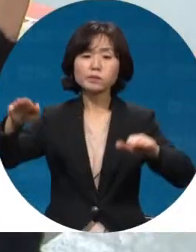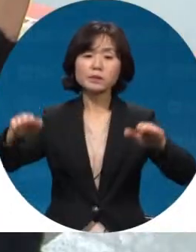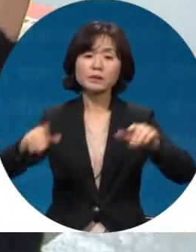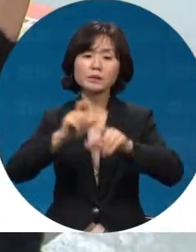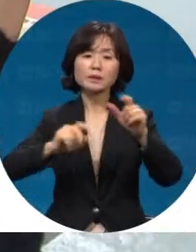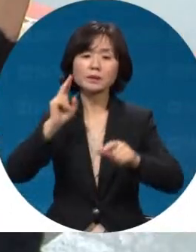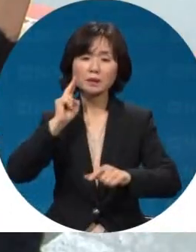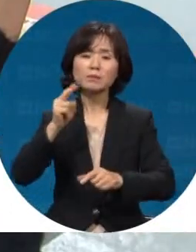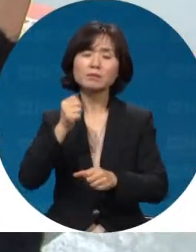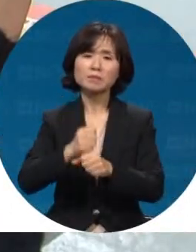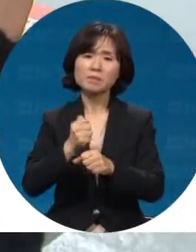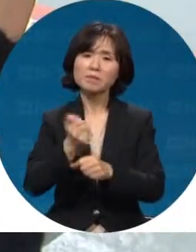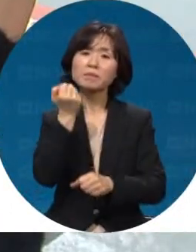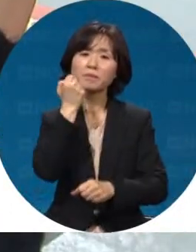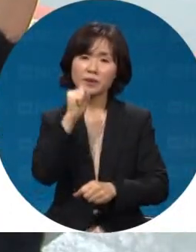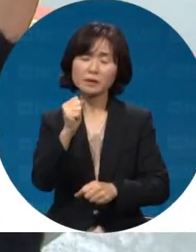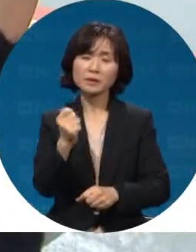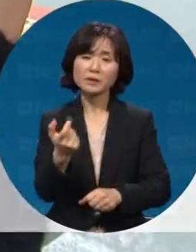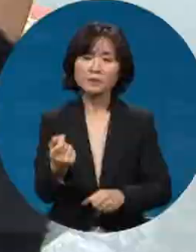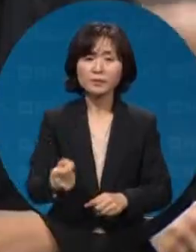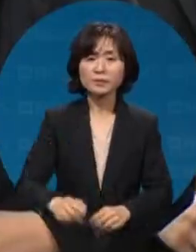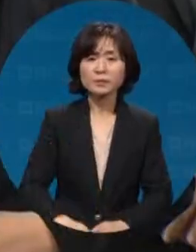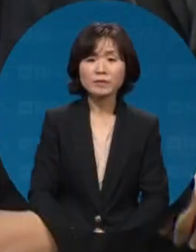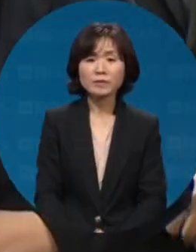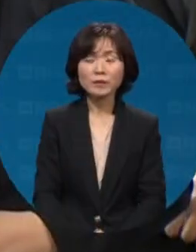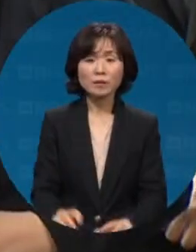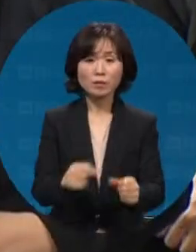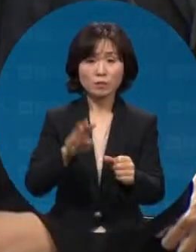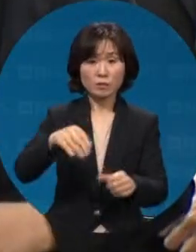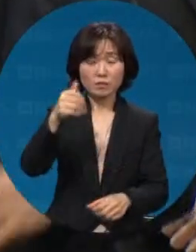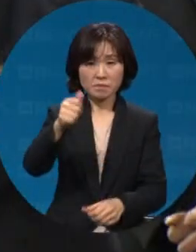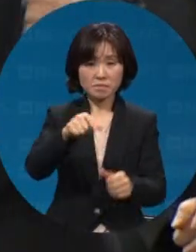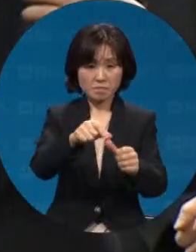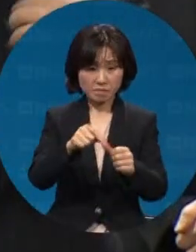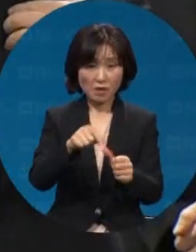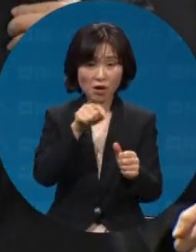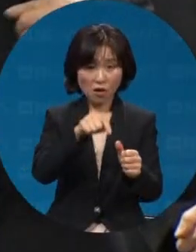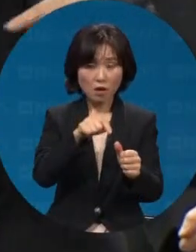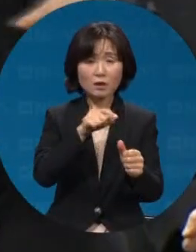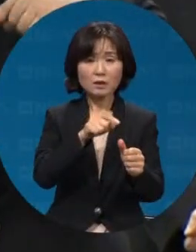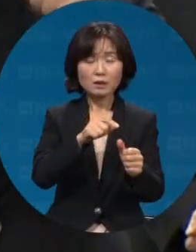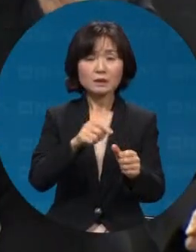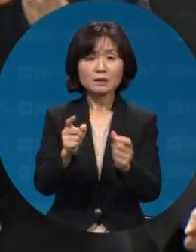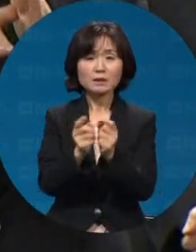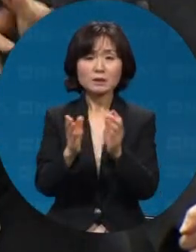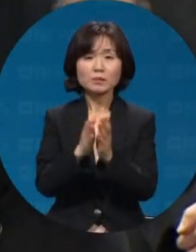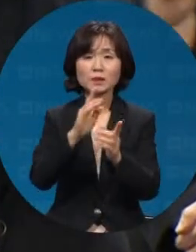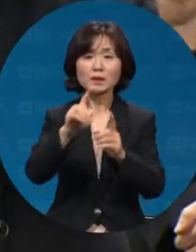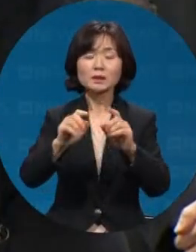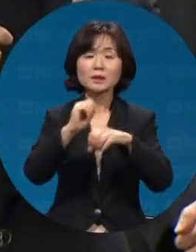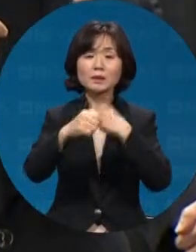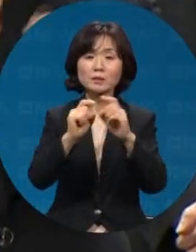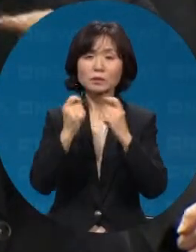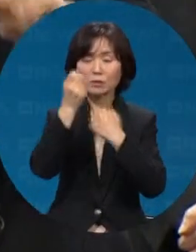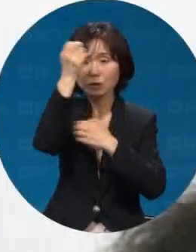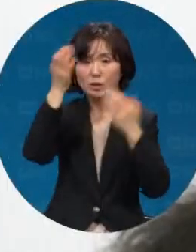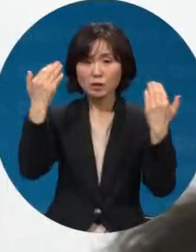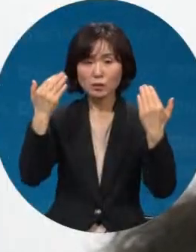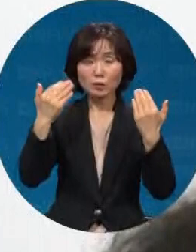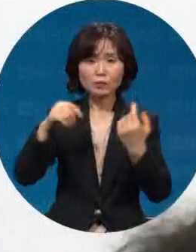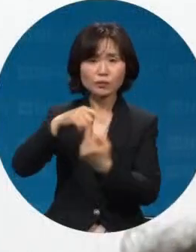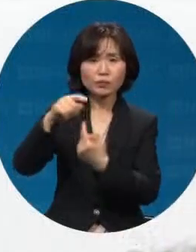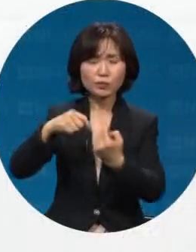방향으로 흘러갈 가능성이 고조되고 높다 그 6부 장관 내정자가 직접 자사고 유지에 의지를 공개적으로 밝힌